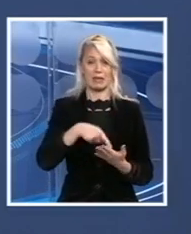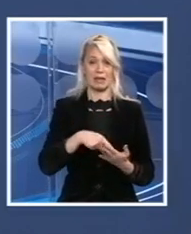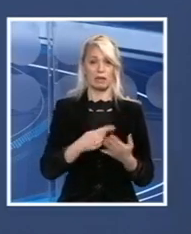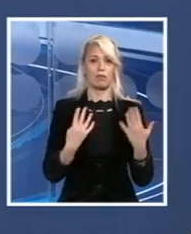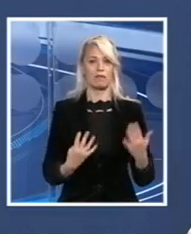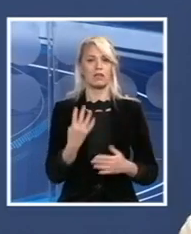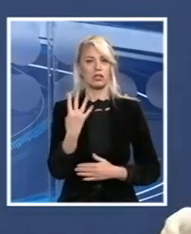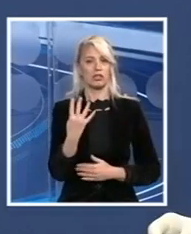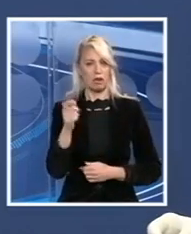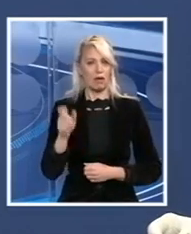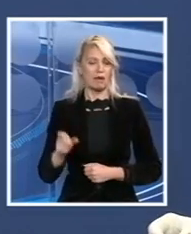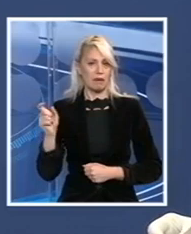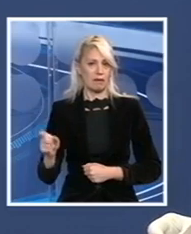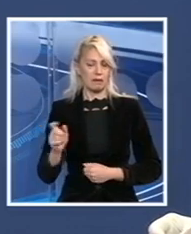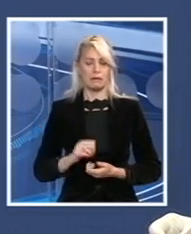1094.